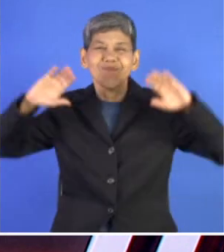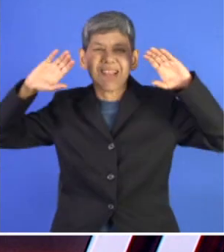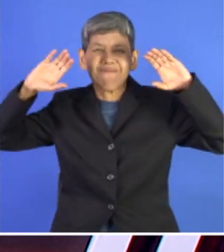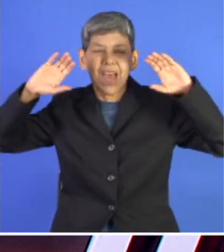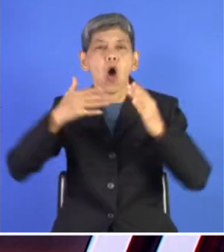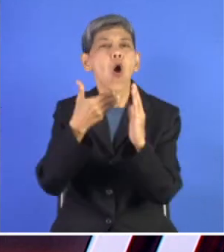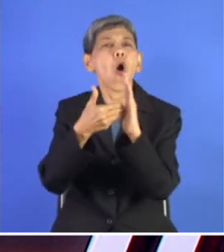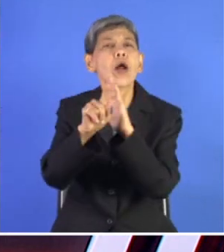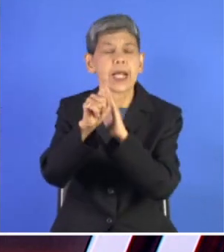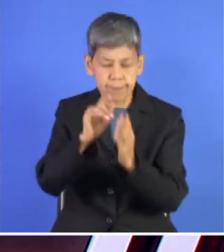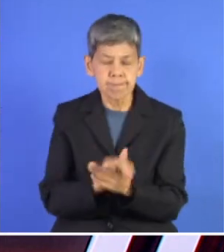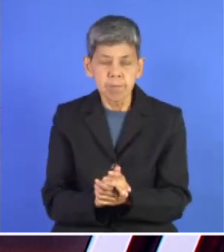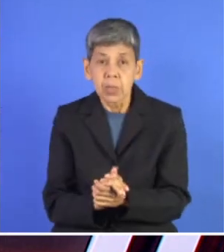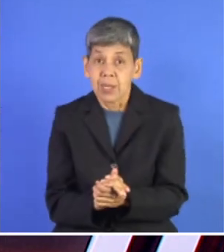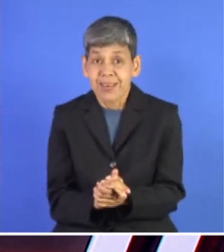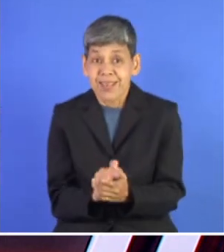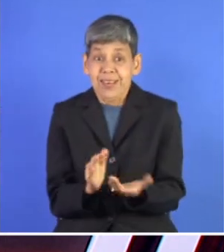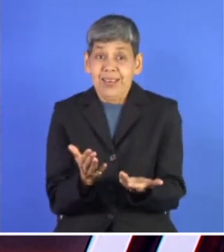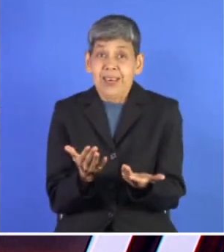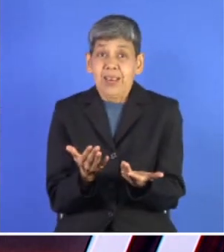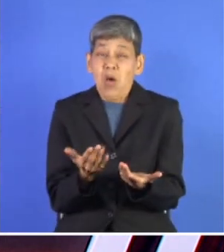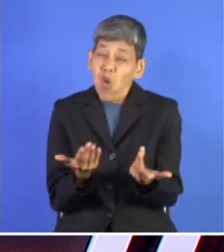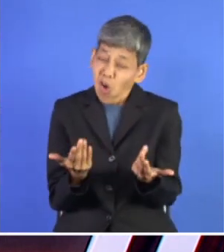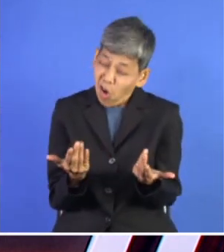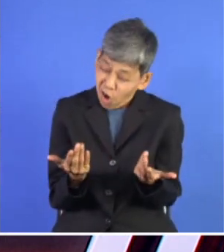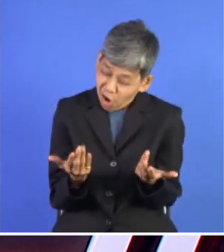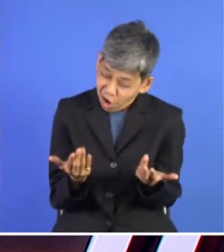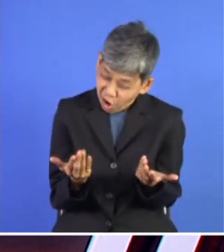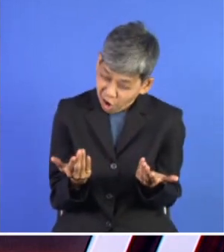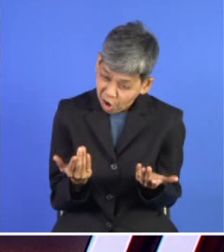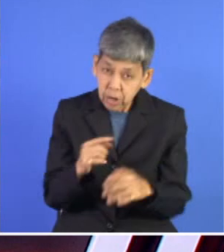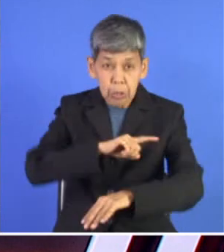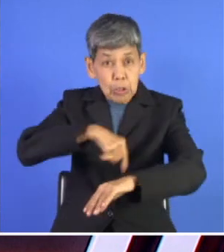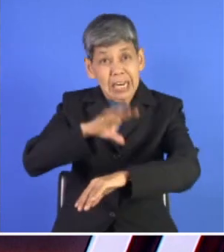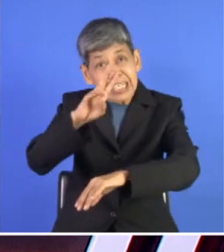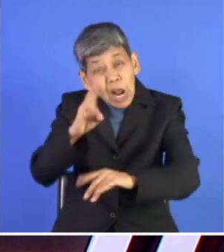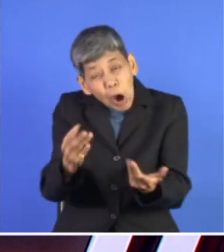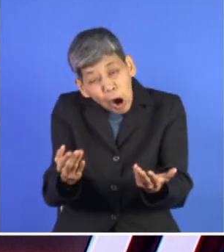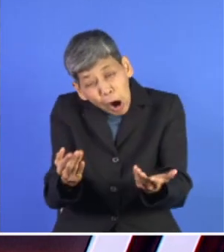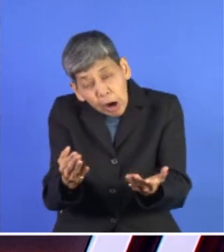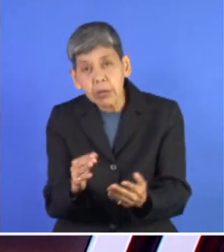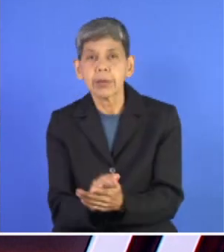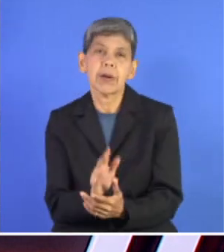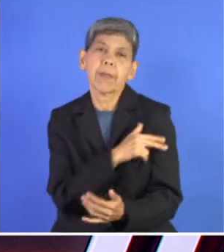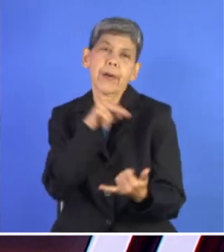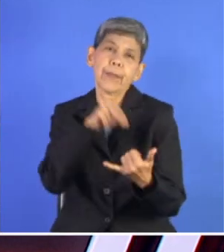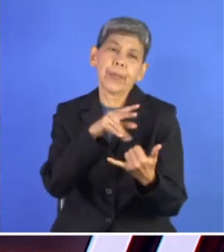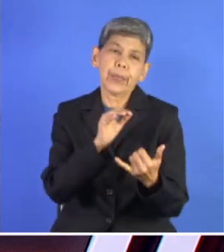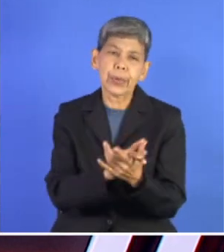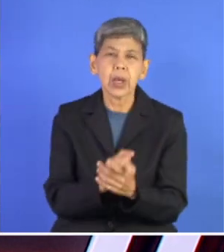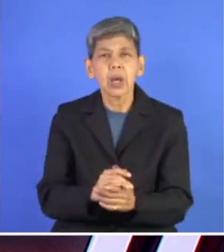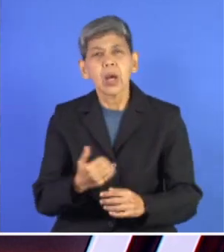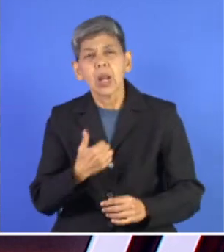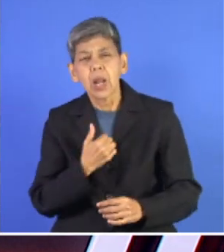ขอนแก่นปรากฏว่ารอยาวนานเลยค่ะ 7ชั่วโมงยังไม่ได้รักษาแถมการพูด